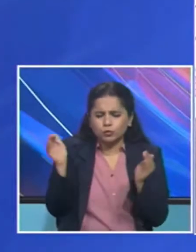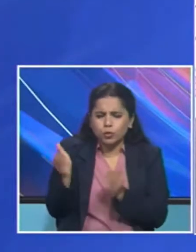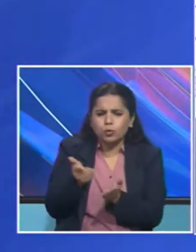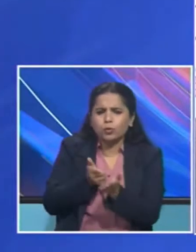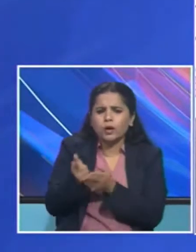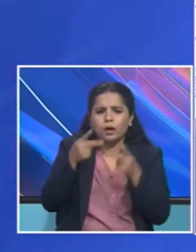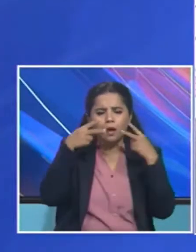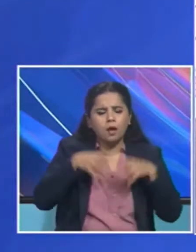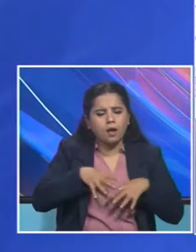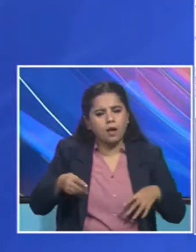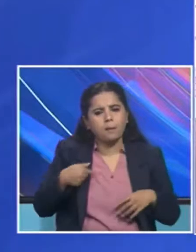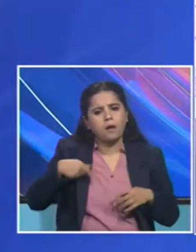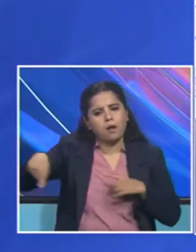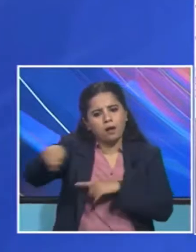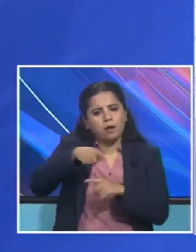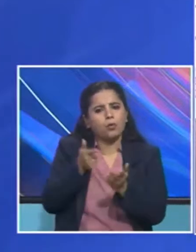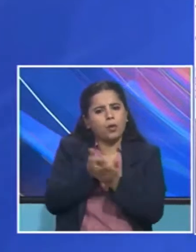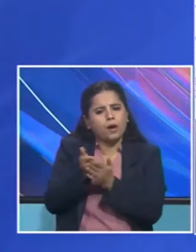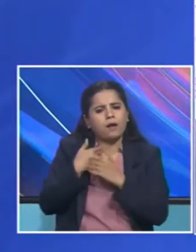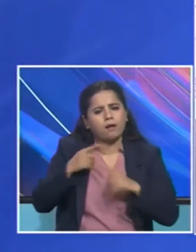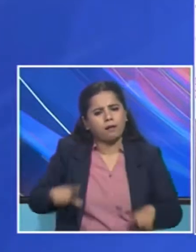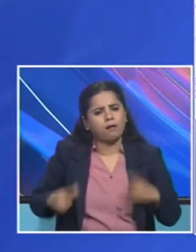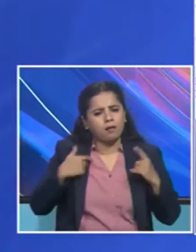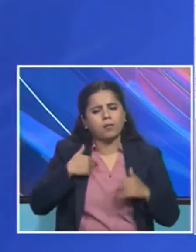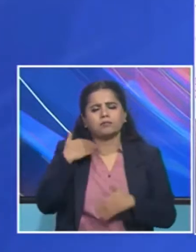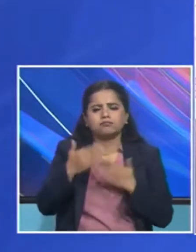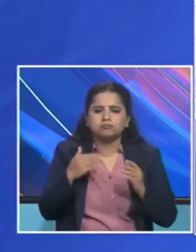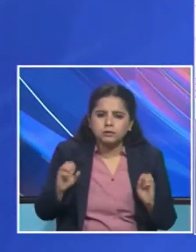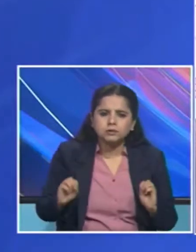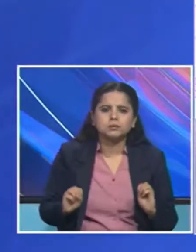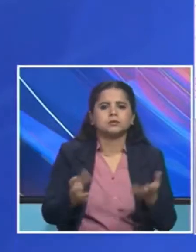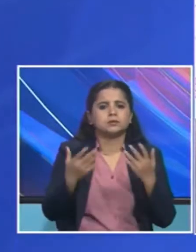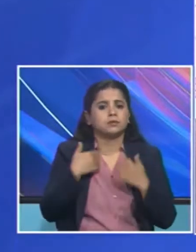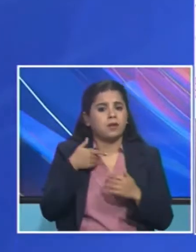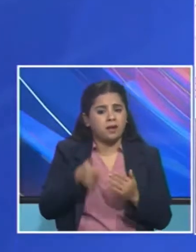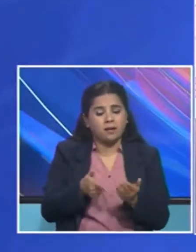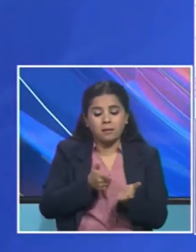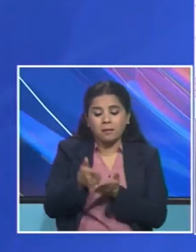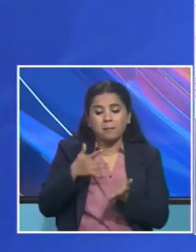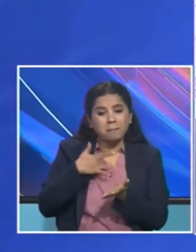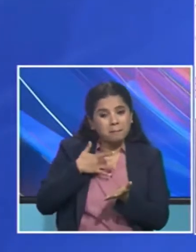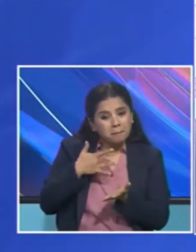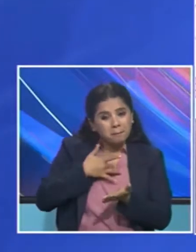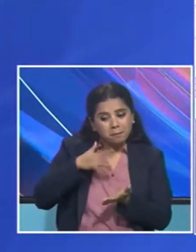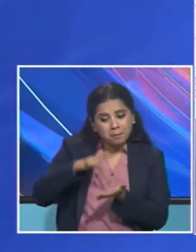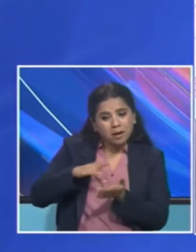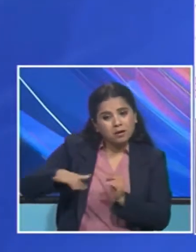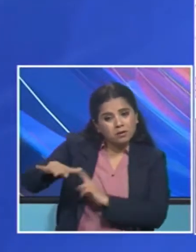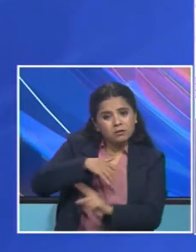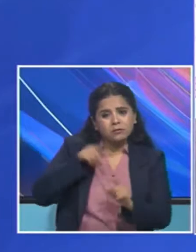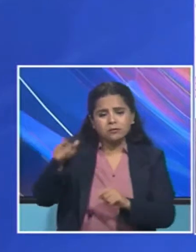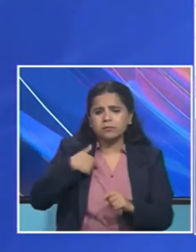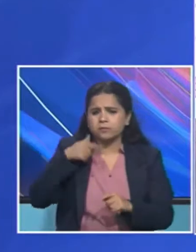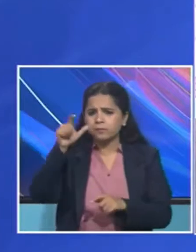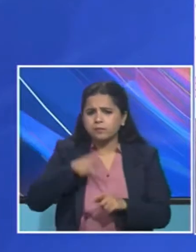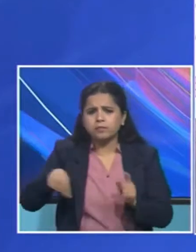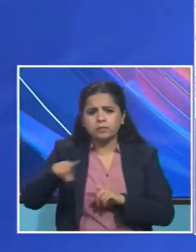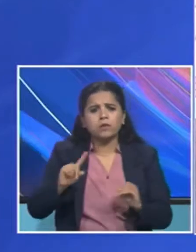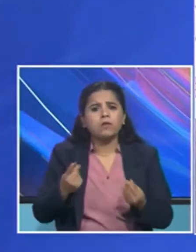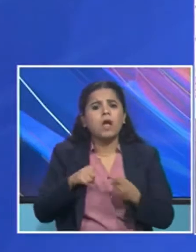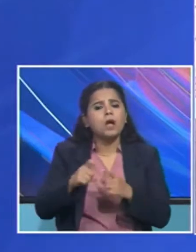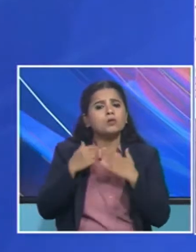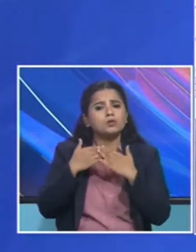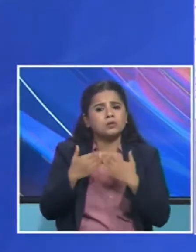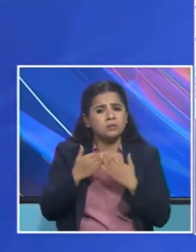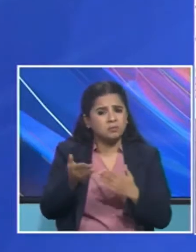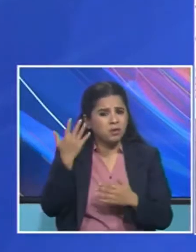से शुरू की थी। मैं जिस पृष्ठभूमि से आती हूँ वहाँ मेरे लिए प्रारंभिक शिक्षा प्राप्त